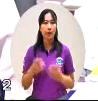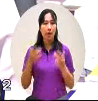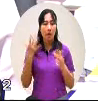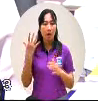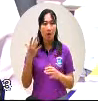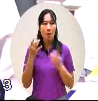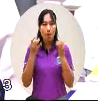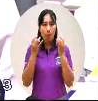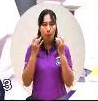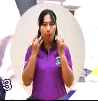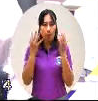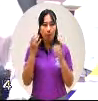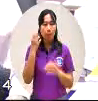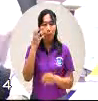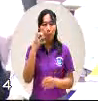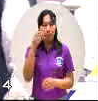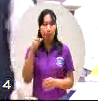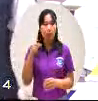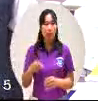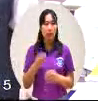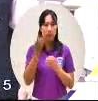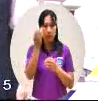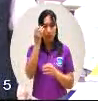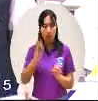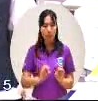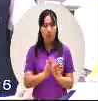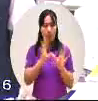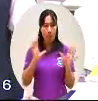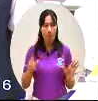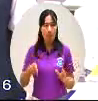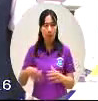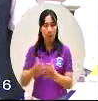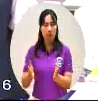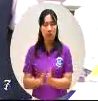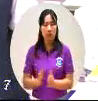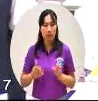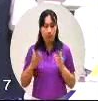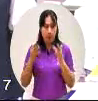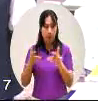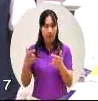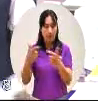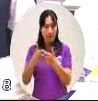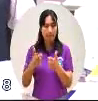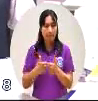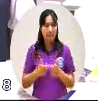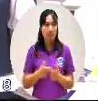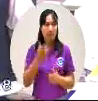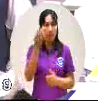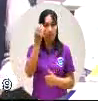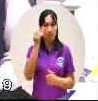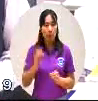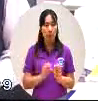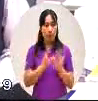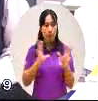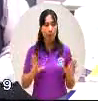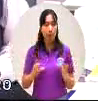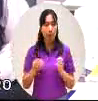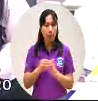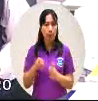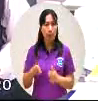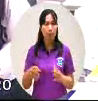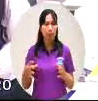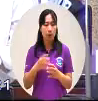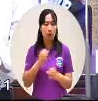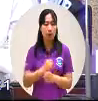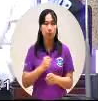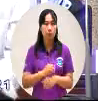光行销产业观光方面，我们农业局会配合我们的观光局，其实我们都在整体的合作中间。那么另外在